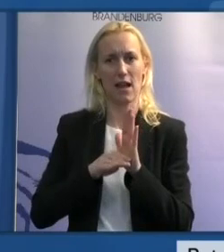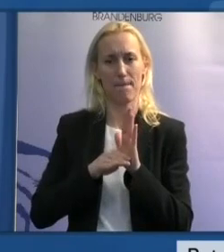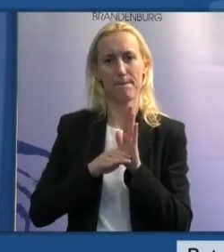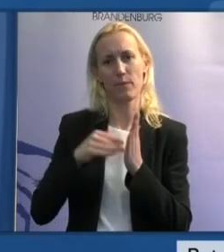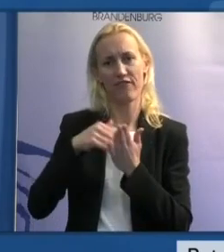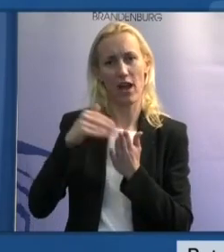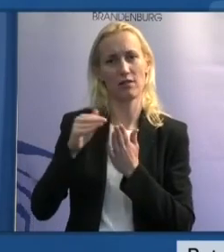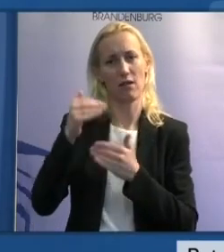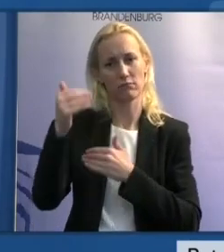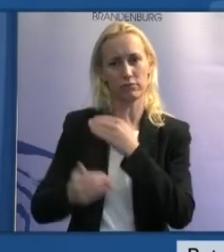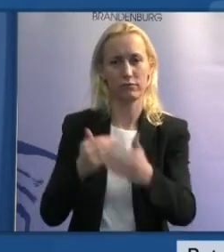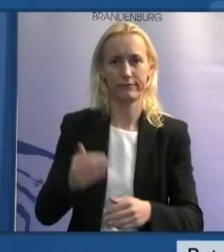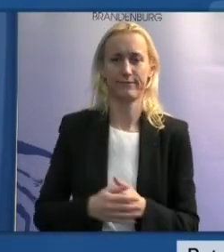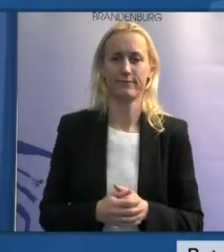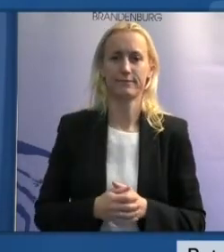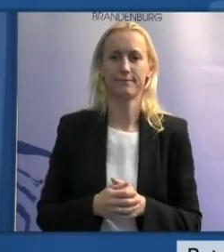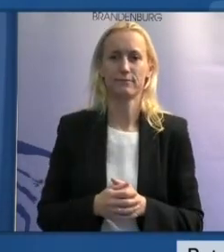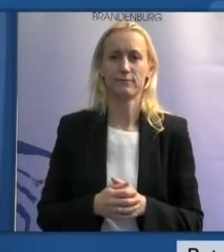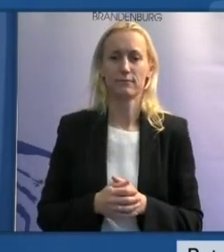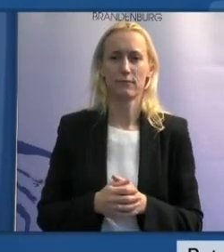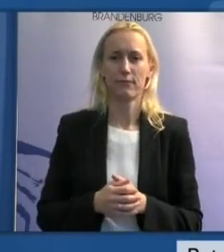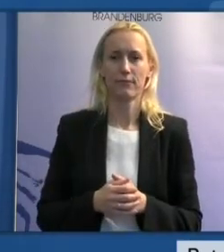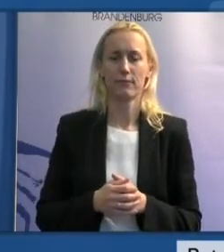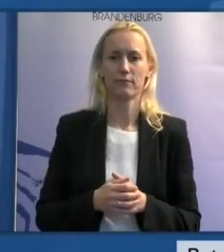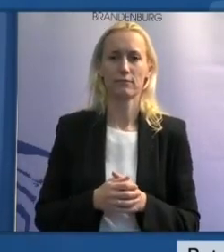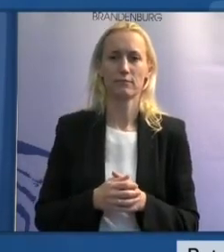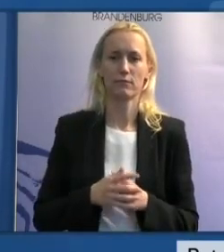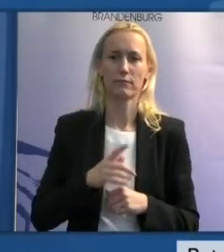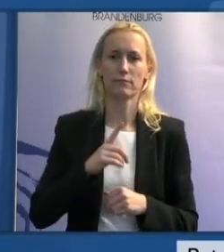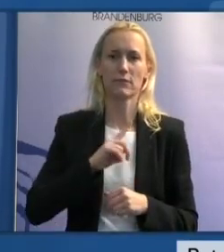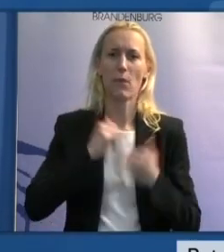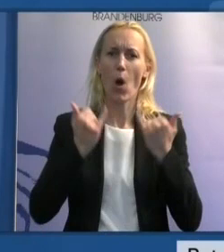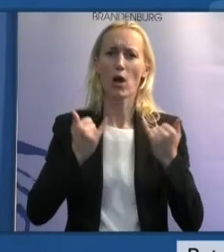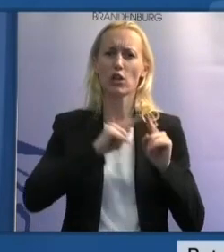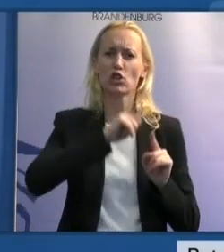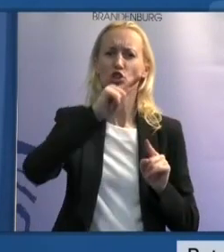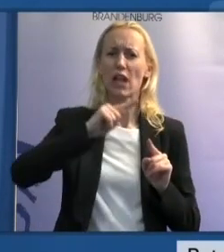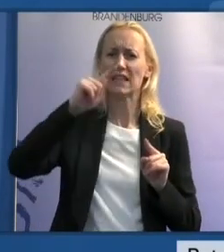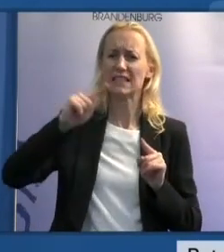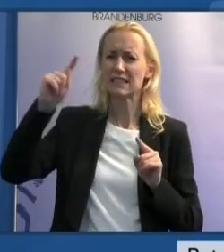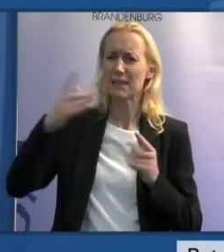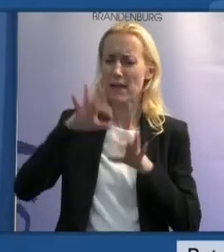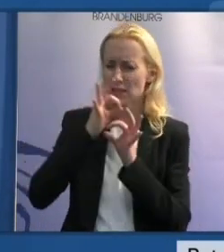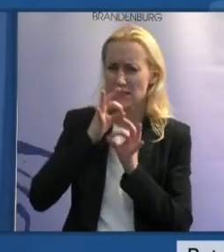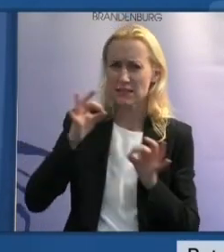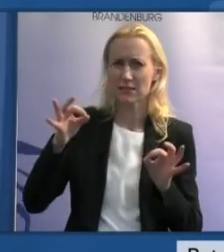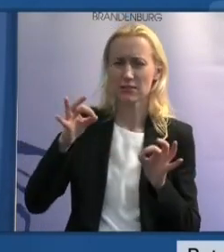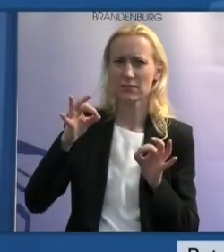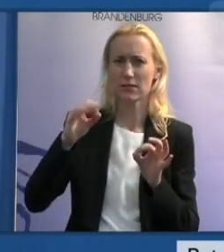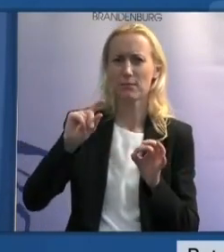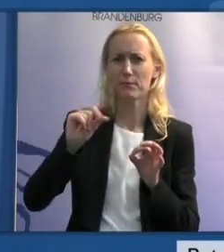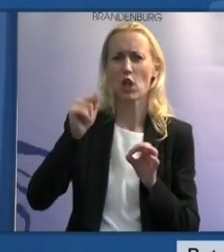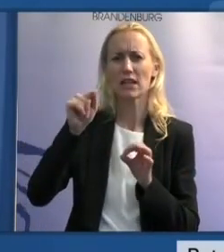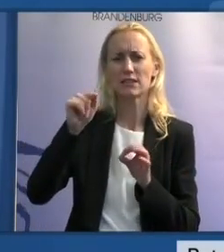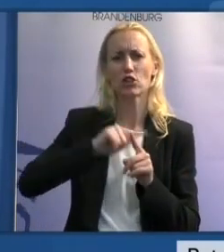weiter vorangeht. Und ich habe mir heute mal die Statistik ein bisschen genauer angeguckt, speziell die